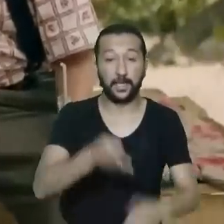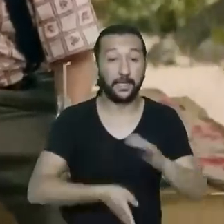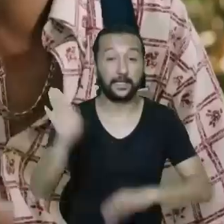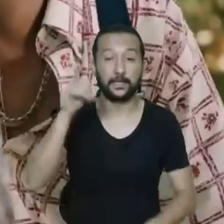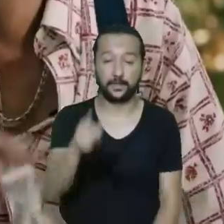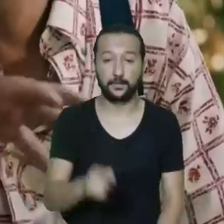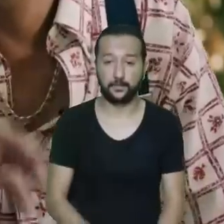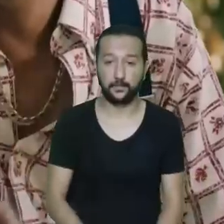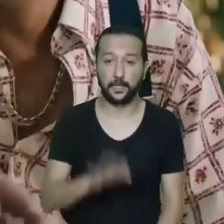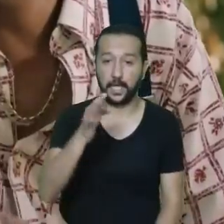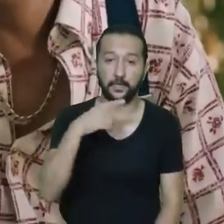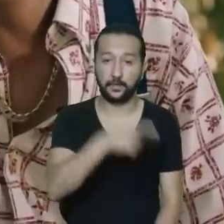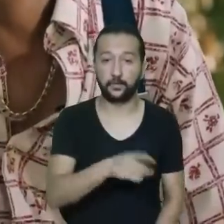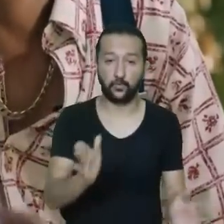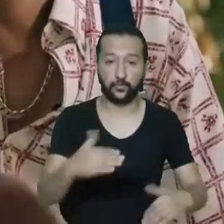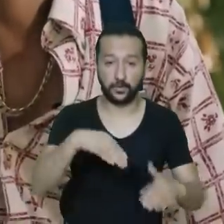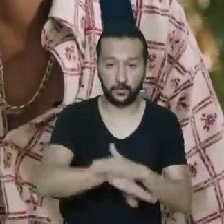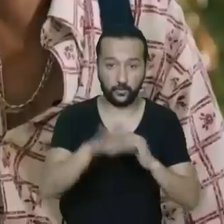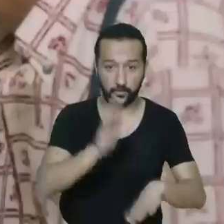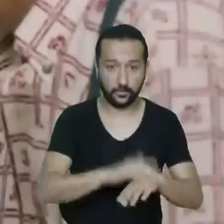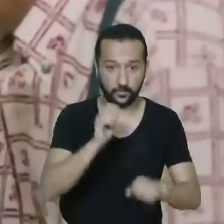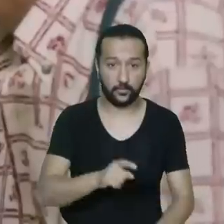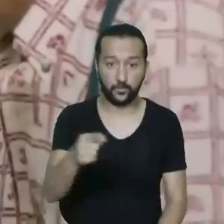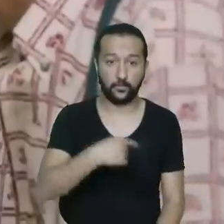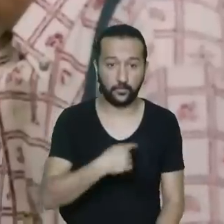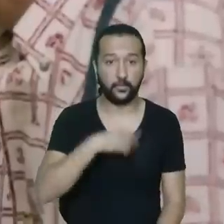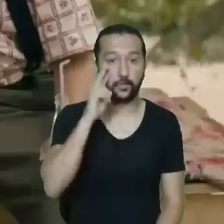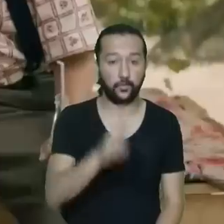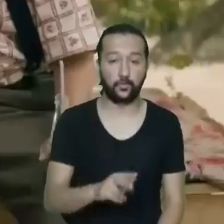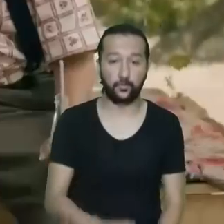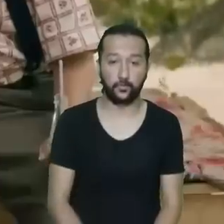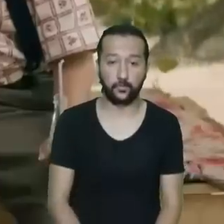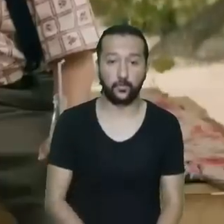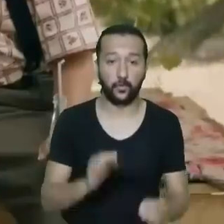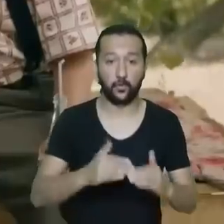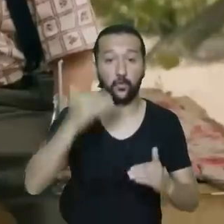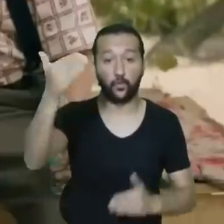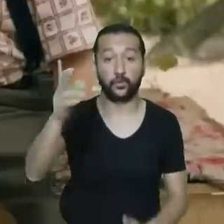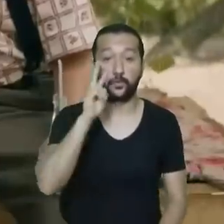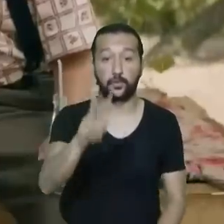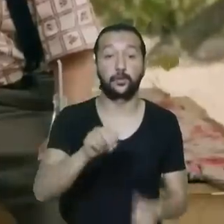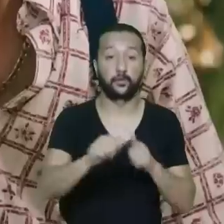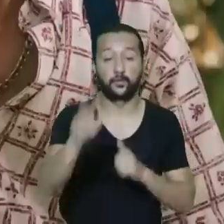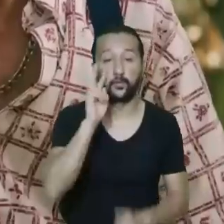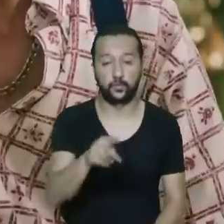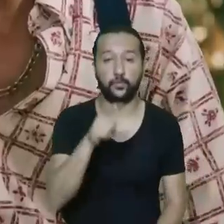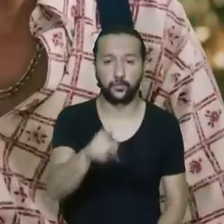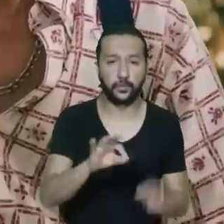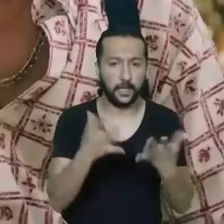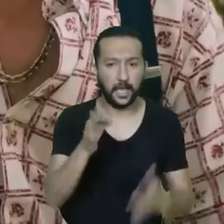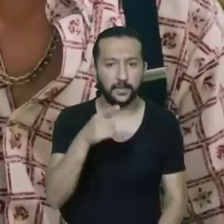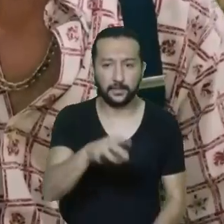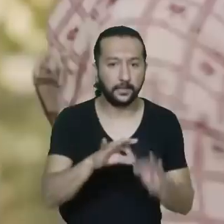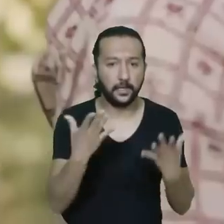giderken altınları, bir küp altını gömdüydün ya. İşte onu ben gördüm. Öyle uzaktan baktın, gördün yani. Ne altın